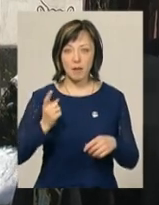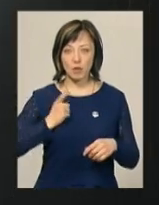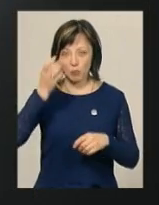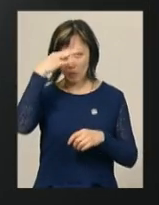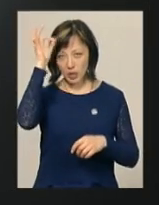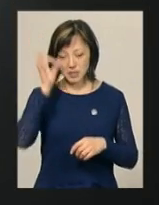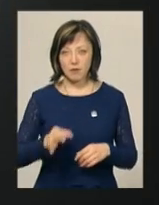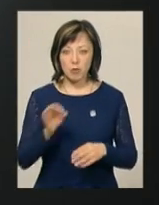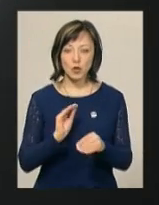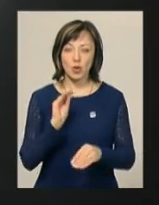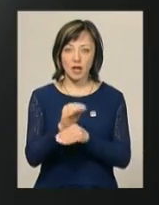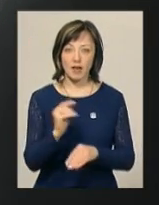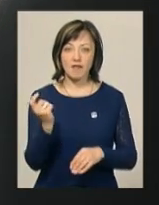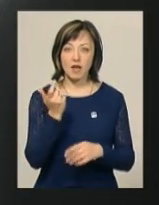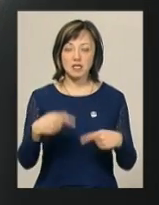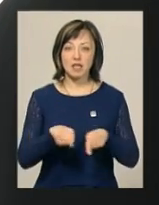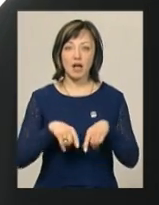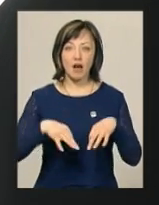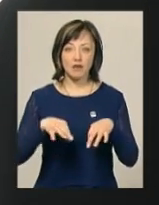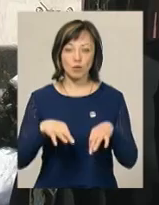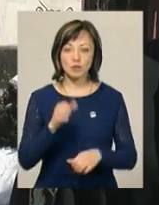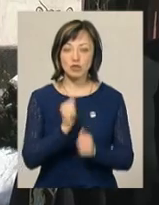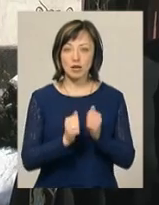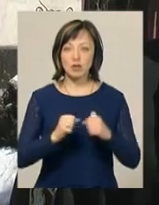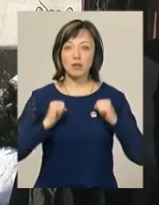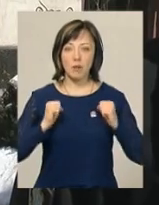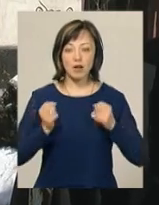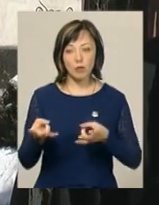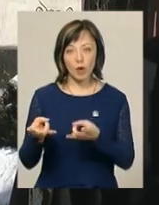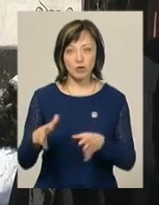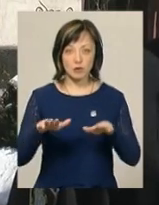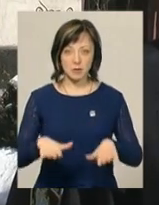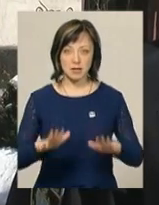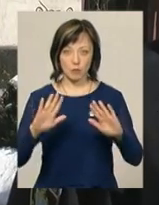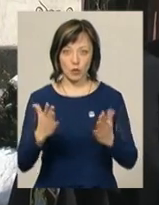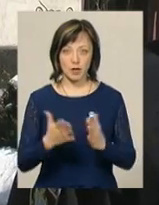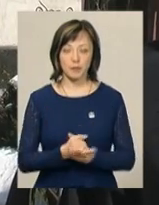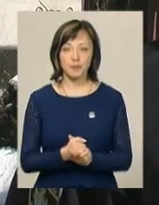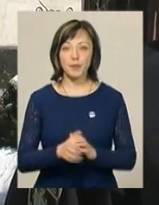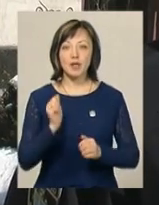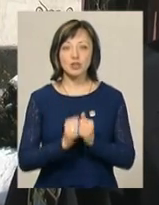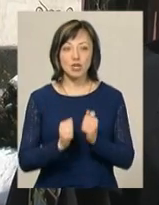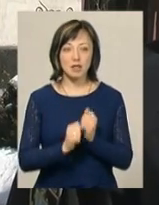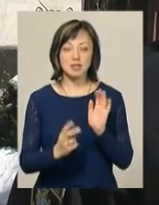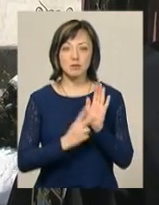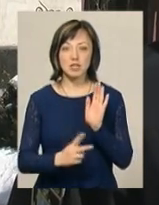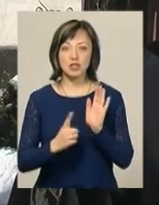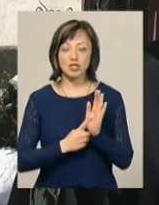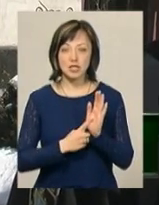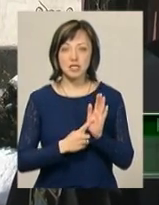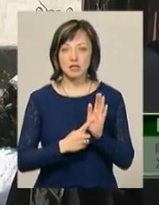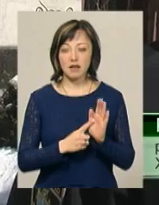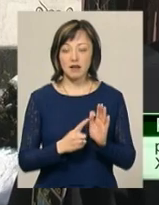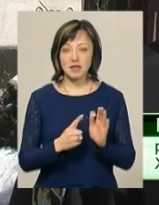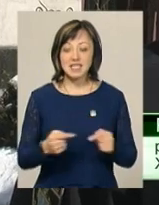Роман Мартинюк. І додає, власники таких автівок нерідко намагаються покинути місце події. «Досить часто, саме 76 випадків